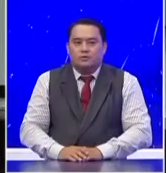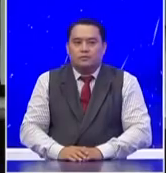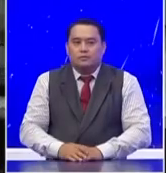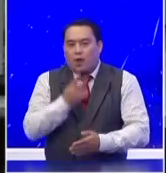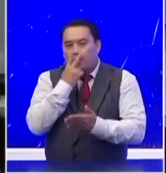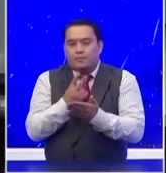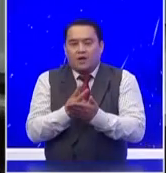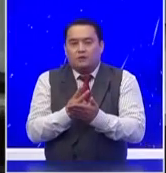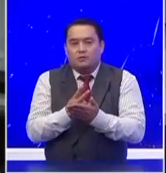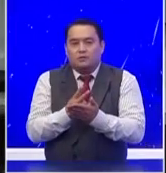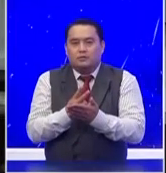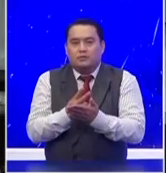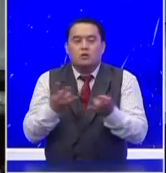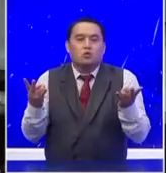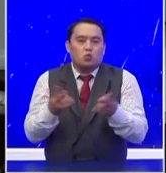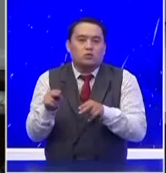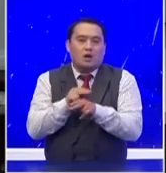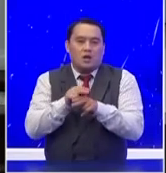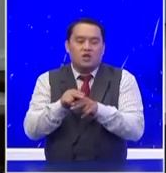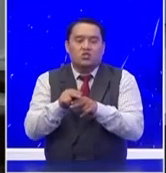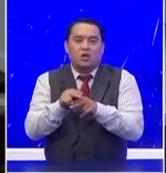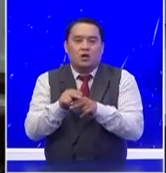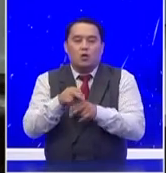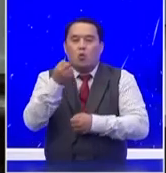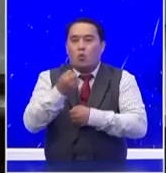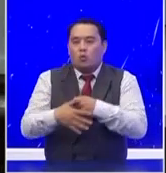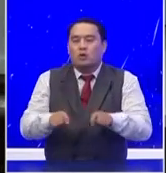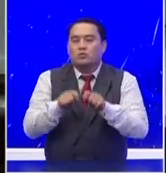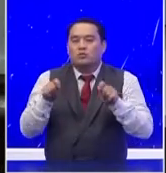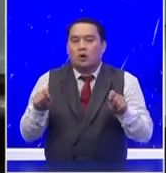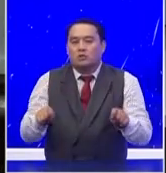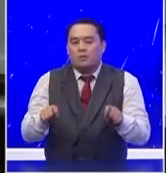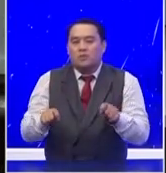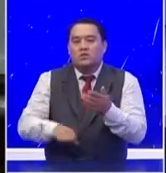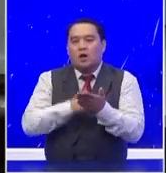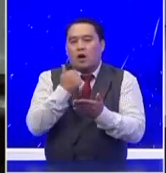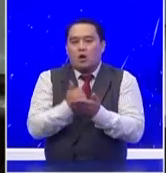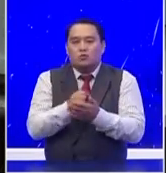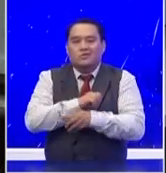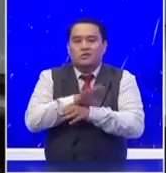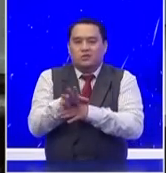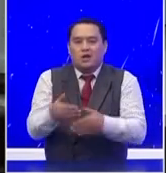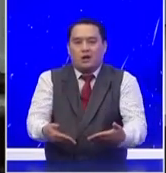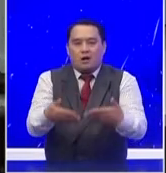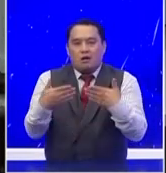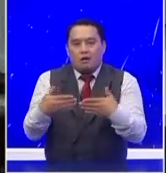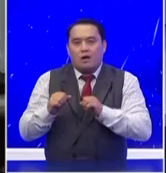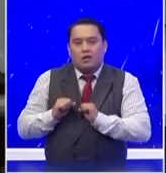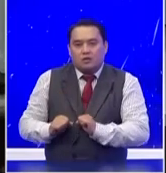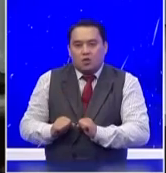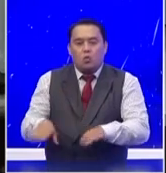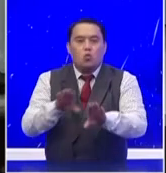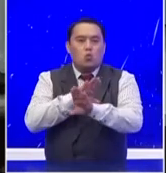Показатели, которые необходимы для корректировки лечения. Орталықты құрудағы негізгі мақсат індеттің таралуын тежеу, өлімге жол